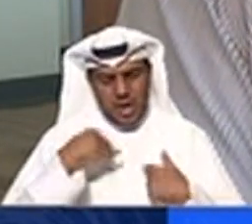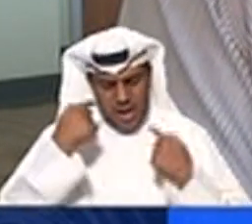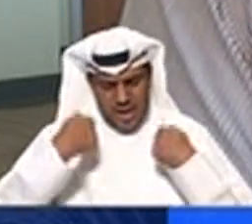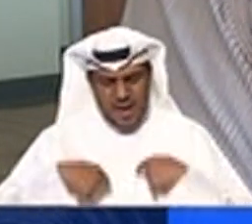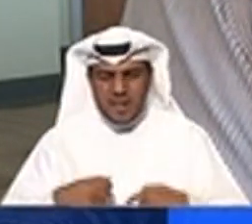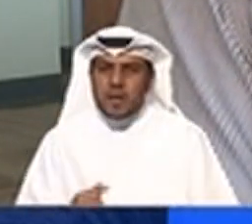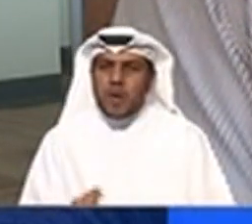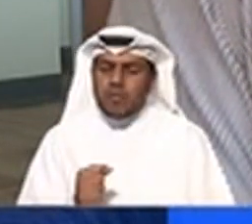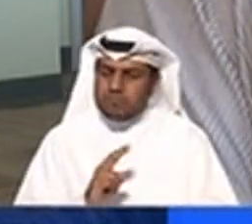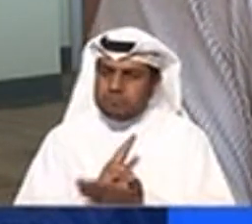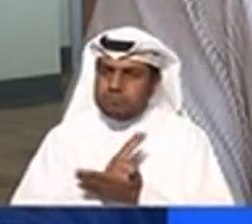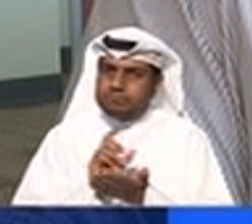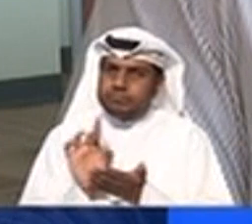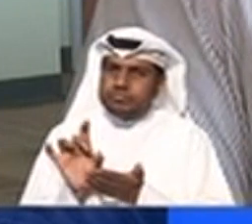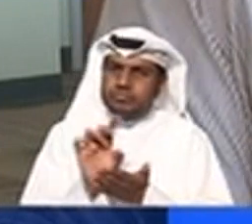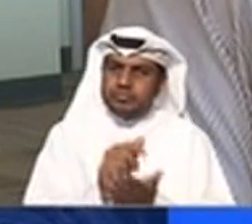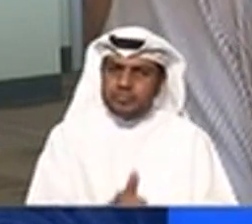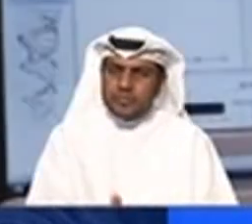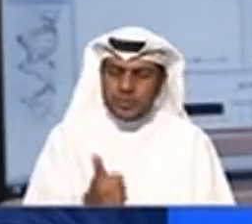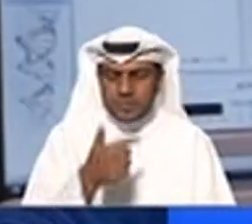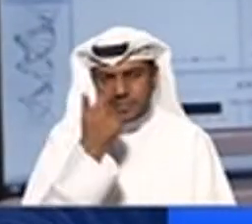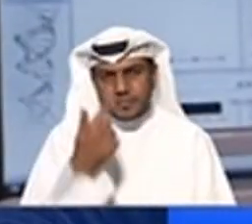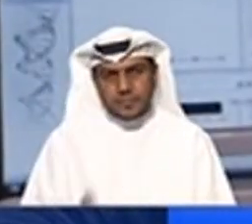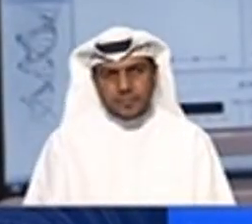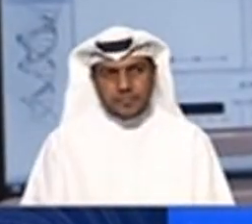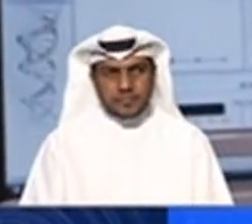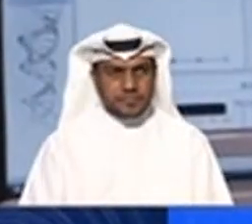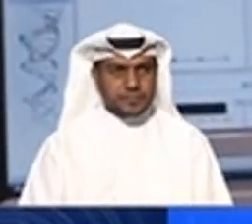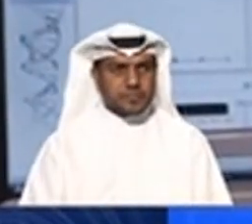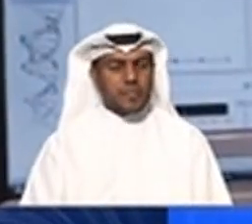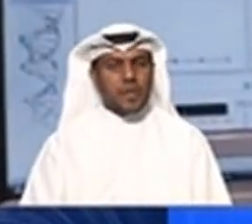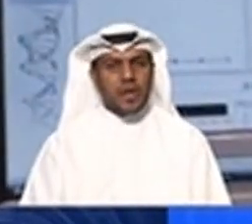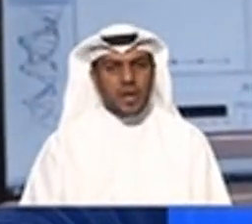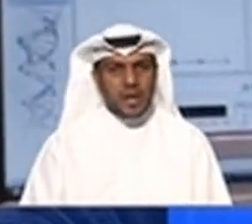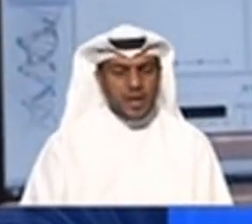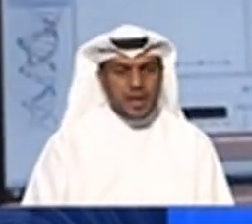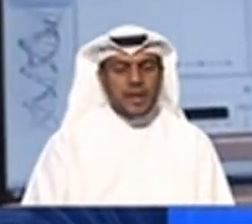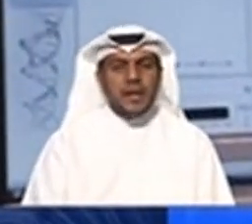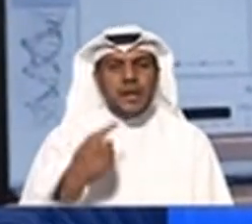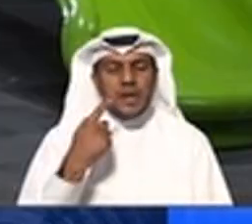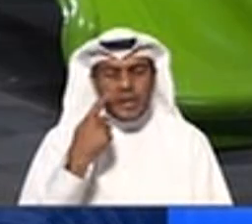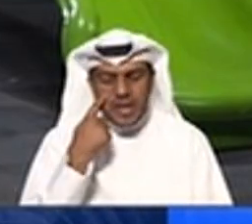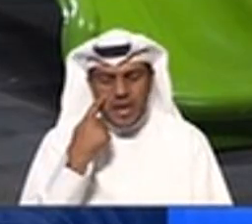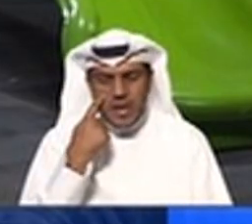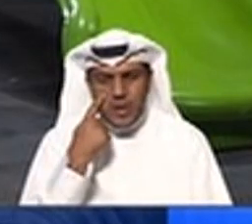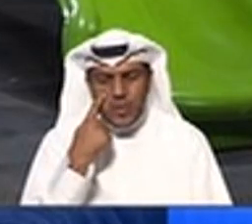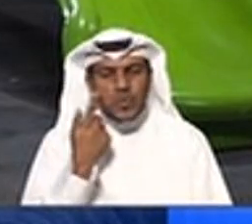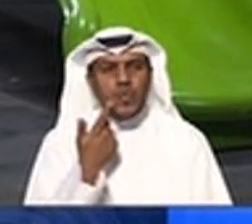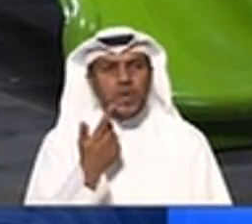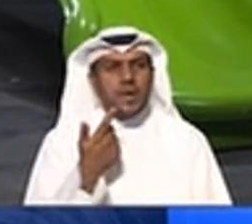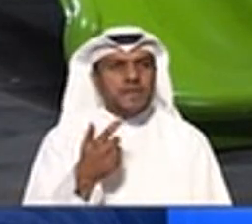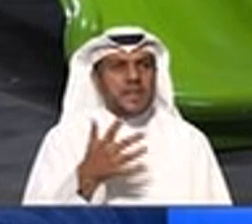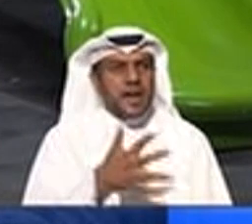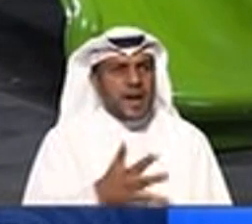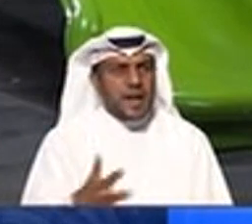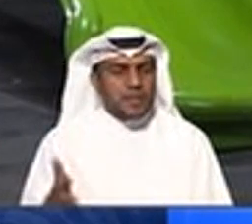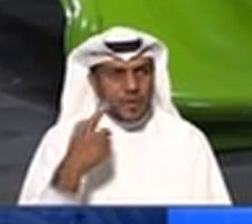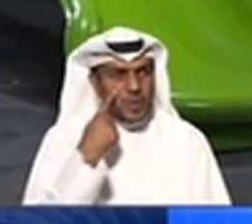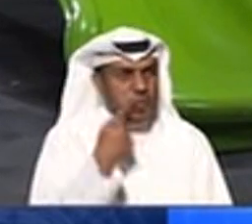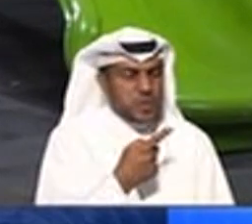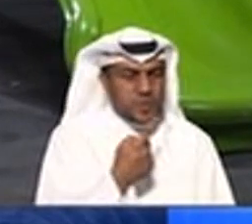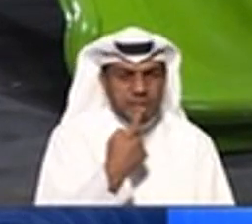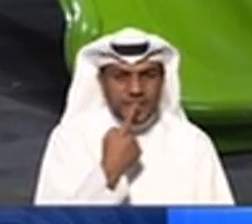للفيروس سارس كوفي 2 أو فيروس كورونا المستجد. رغم تأكيدات الدراسات العلمية العالمية على أن الأطفال الذين